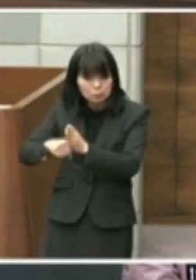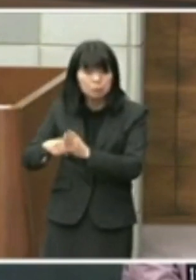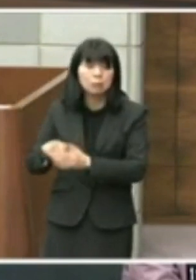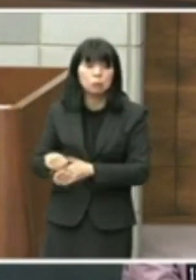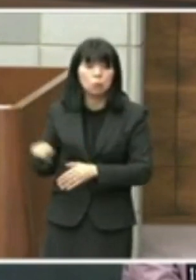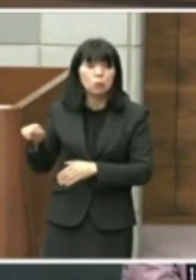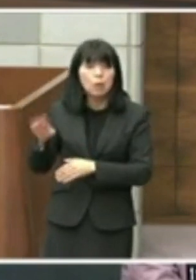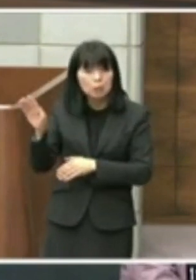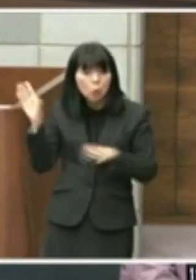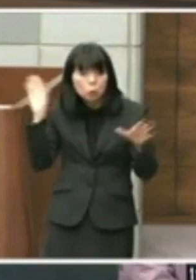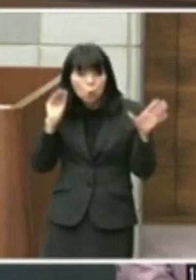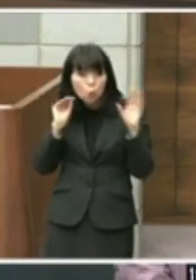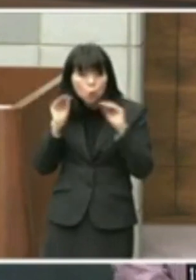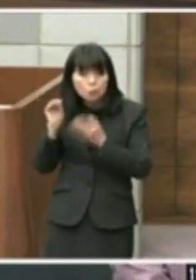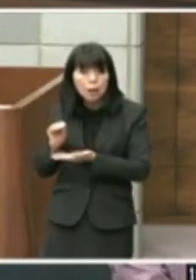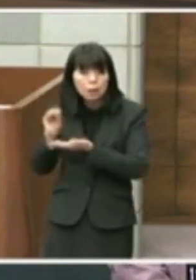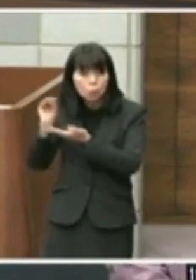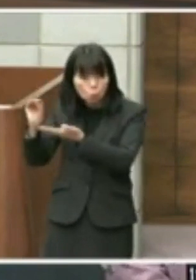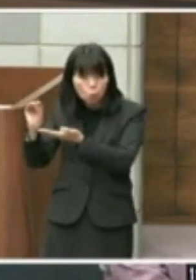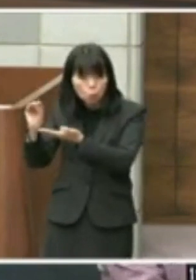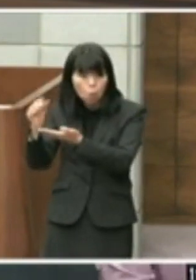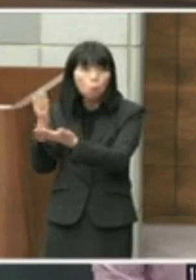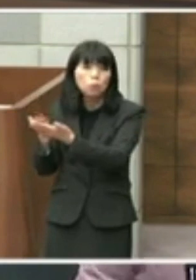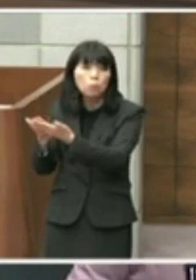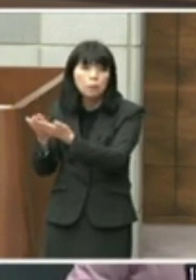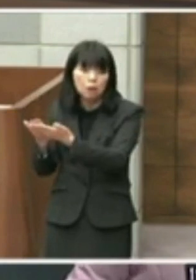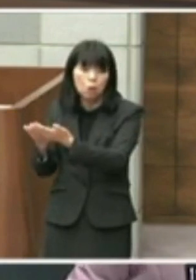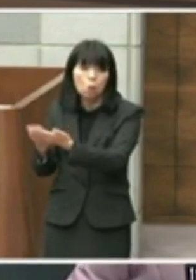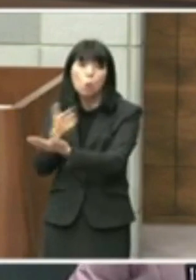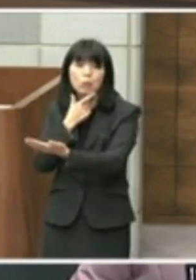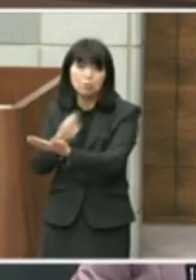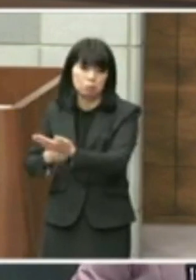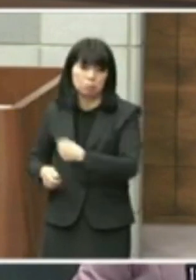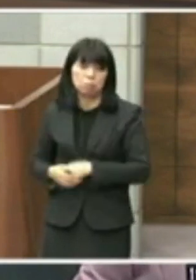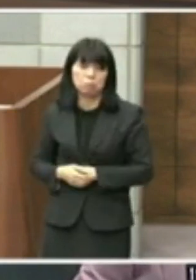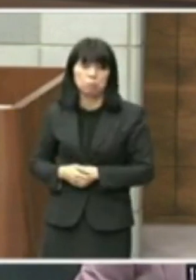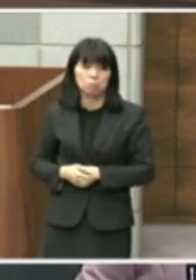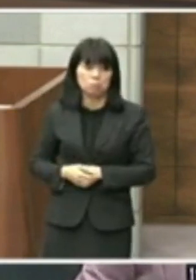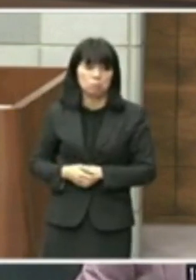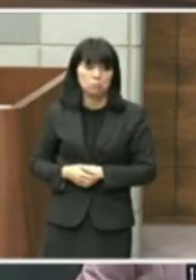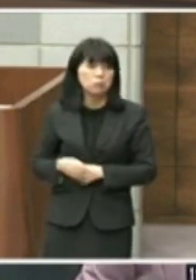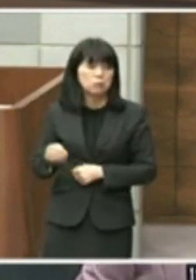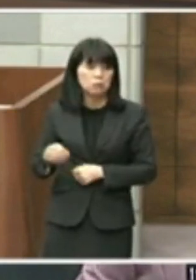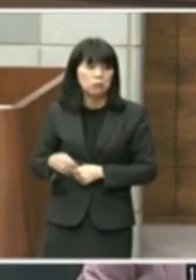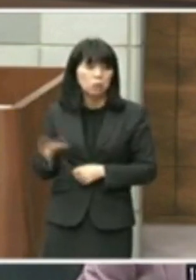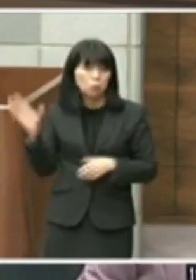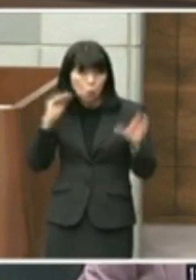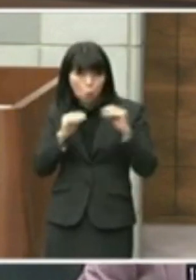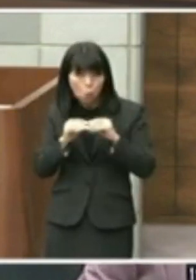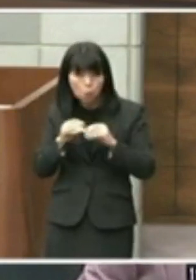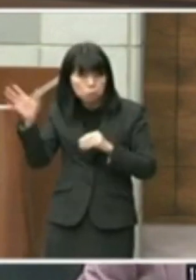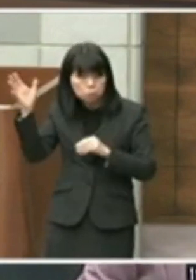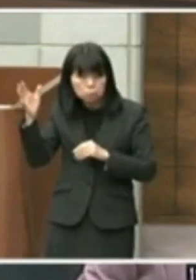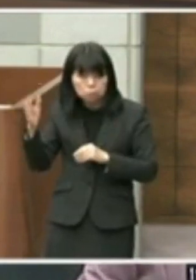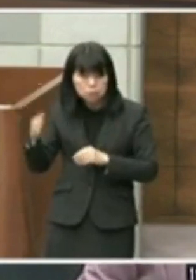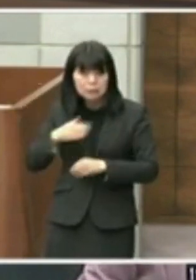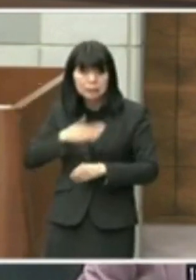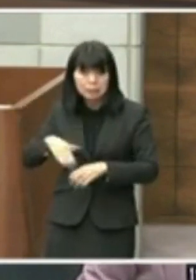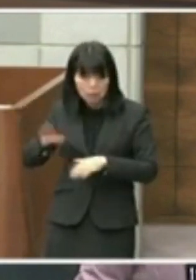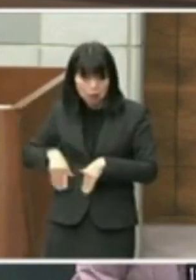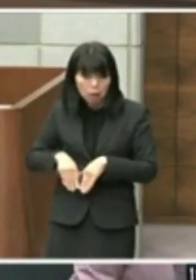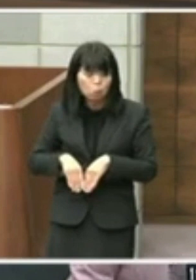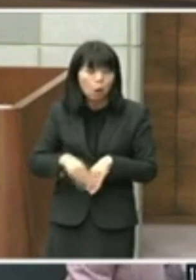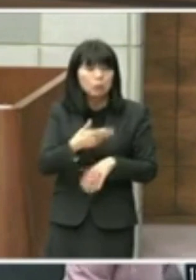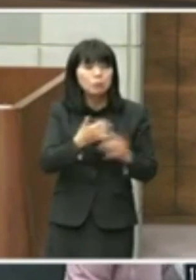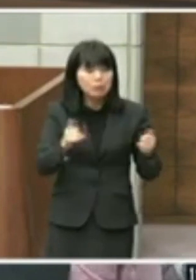ったところの情報提供をですね、ぜひ求めていただきたいということと、知り得た情報はぜひ市民の皆さんにもお